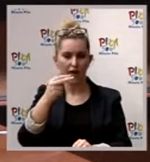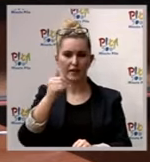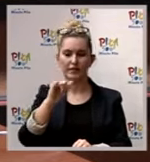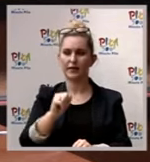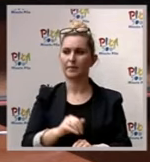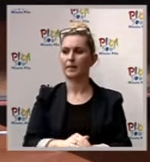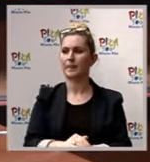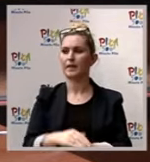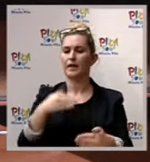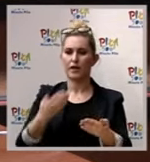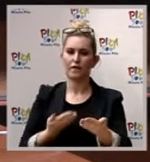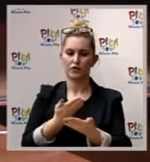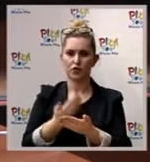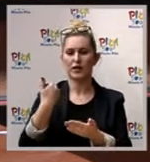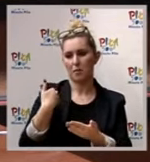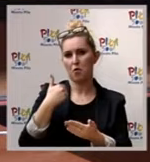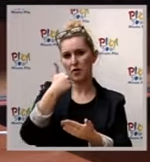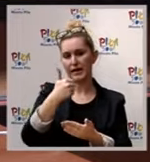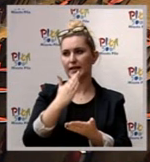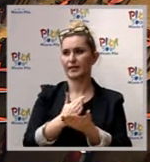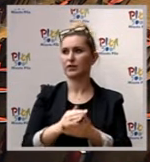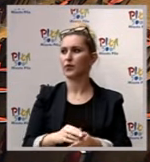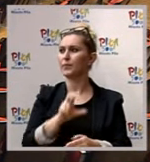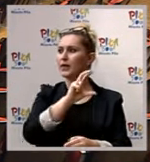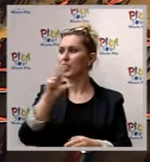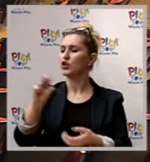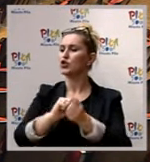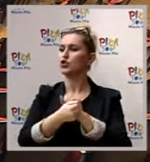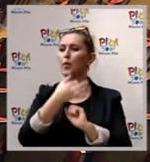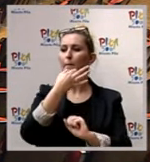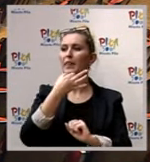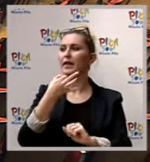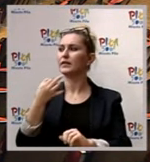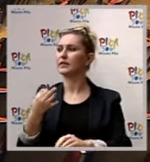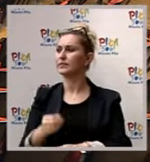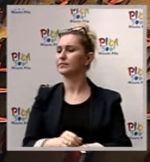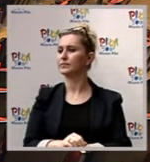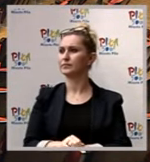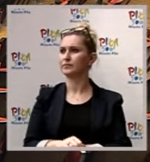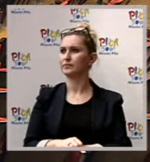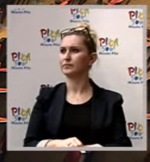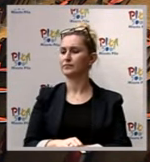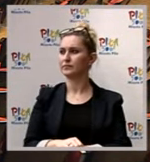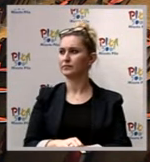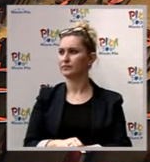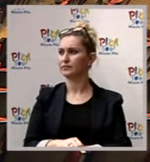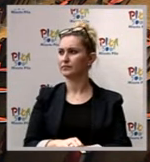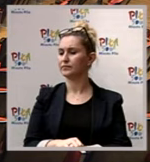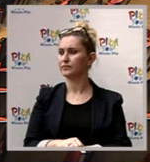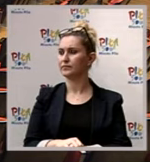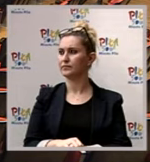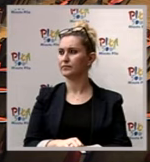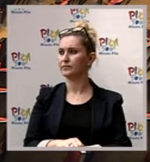wniosek został złożony jeden. Dziękuję bardzo. Dziękuję. Czy ktoś z Państwa radnych chciałby zadać pytanie w przedstawionej